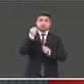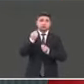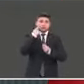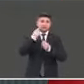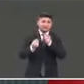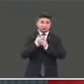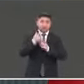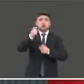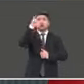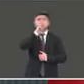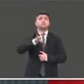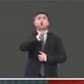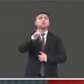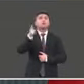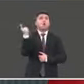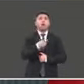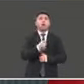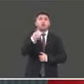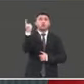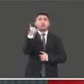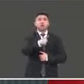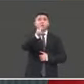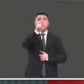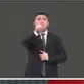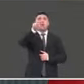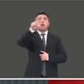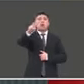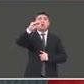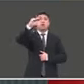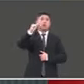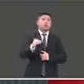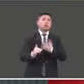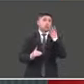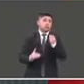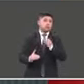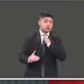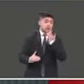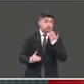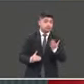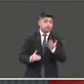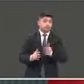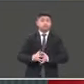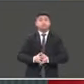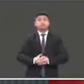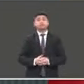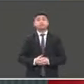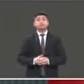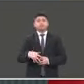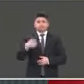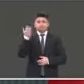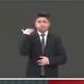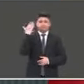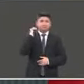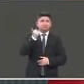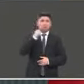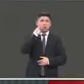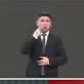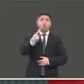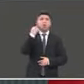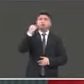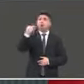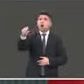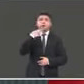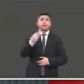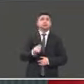işsizlik oranı yüzde 12'ye gelir Geçtiğimiz günlerde aldığımız güzel bir